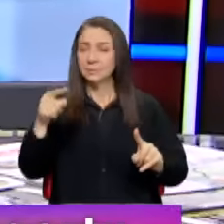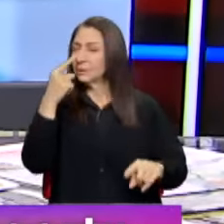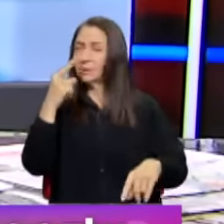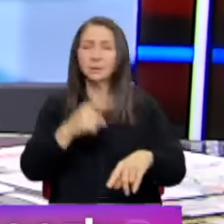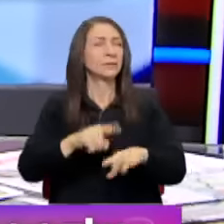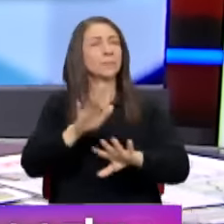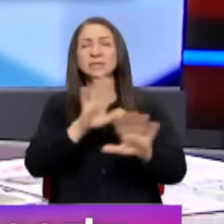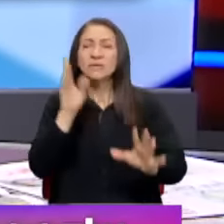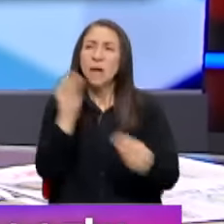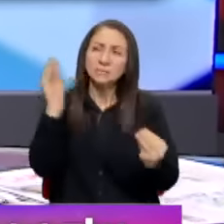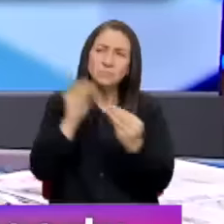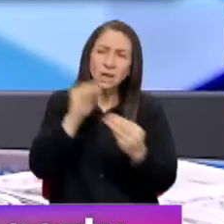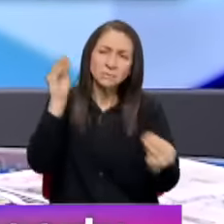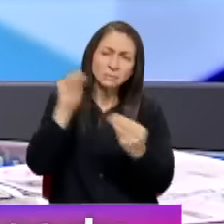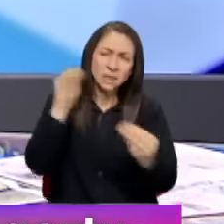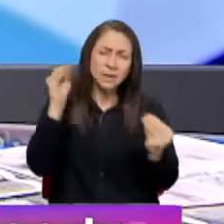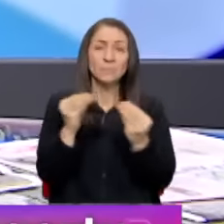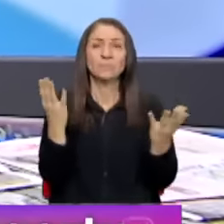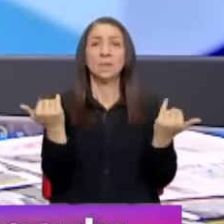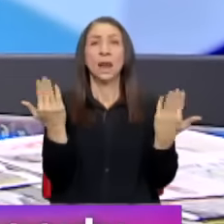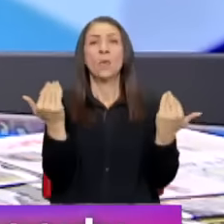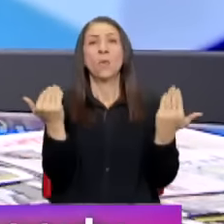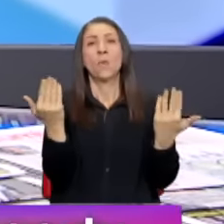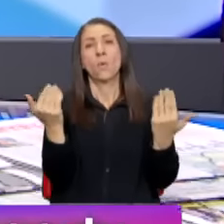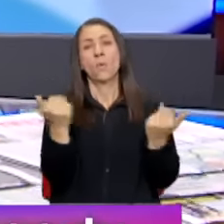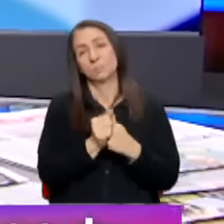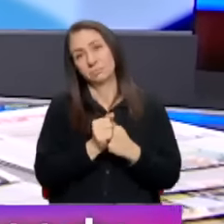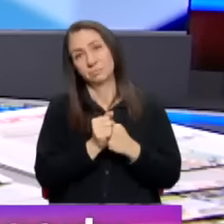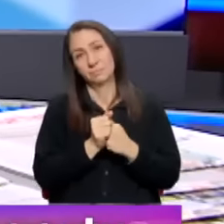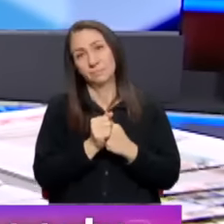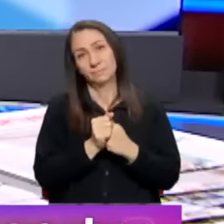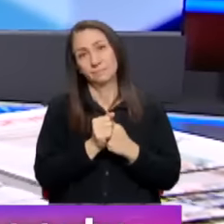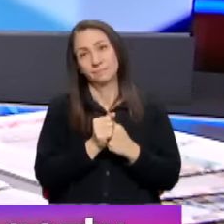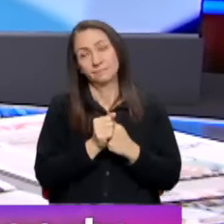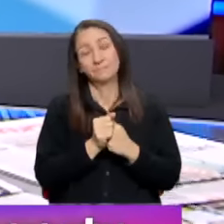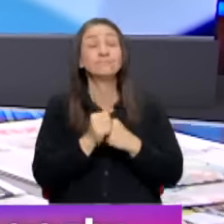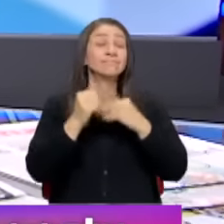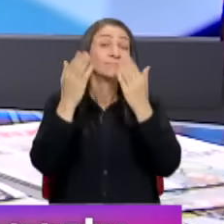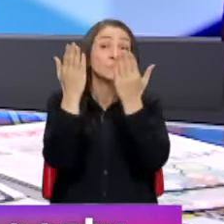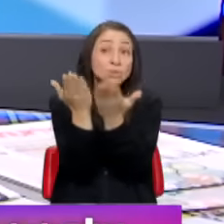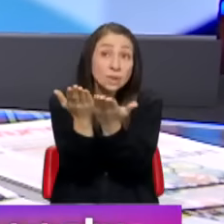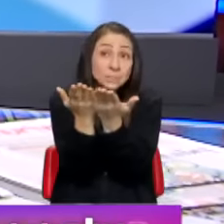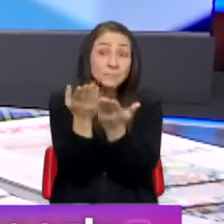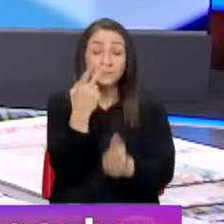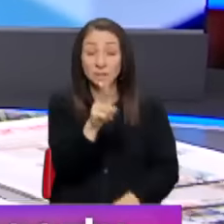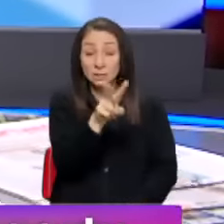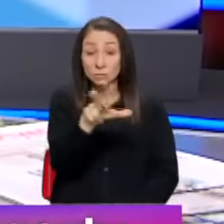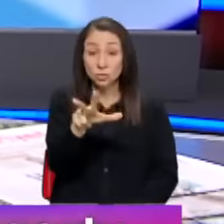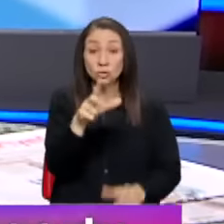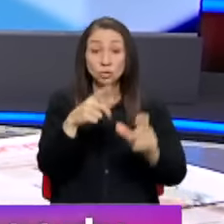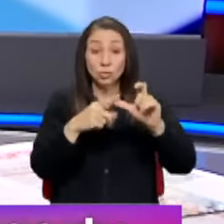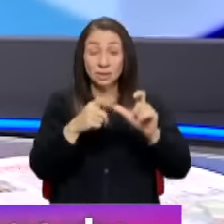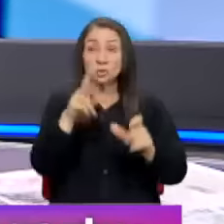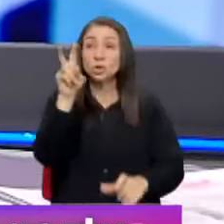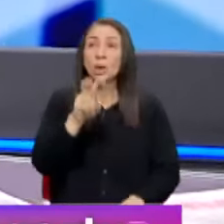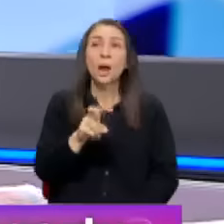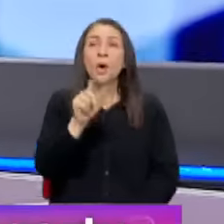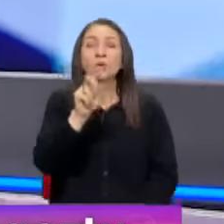inanılmaz bir zam furyasıyla ve zam yağmuruyla karşı karşıya kalacağız. İşte 2023 yılının Şubat'ında